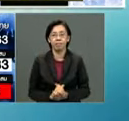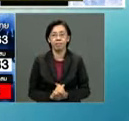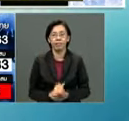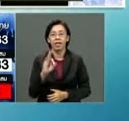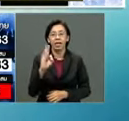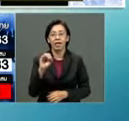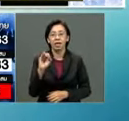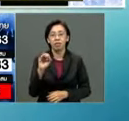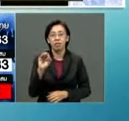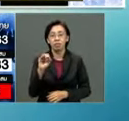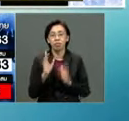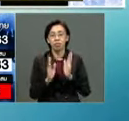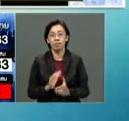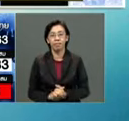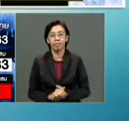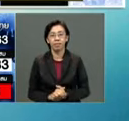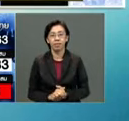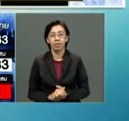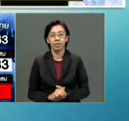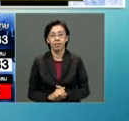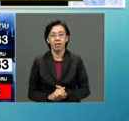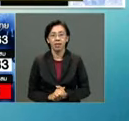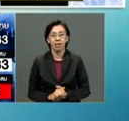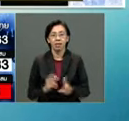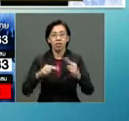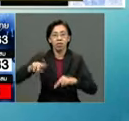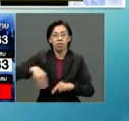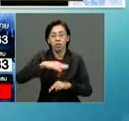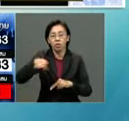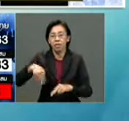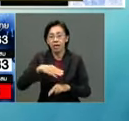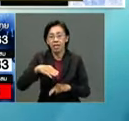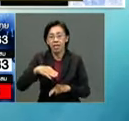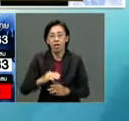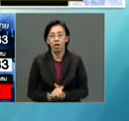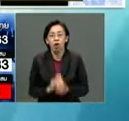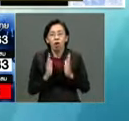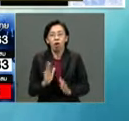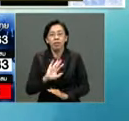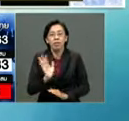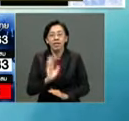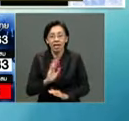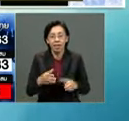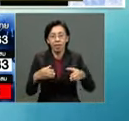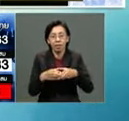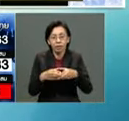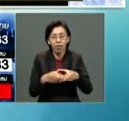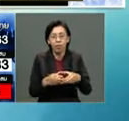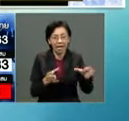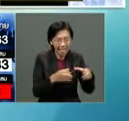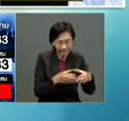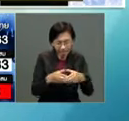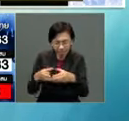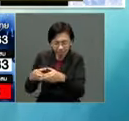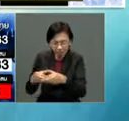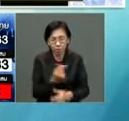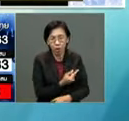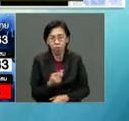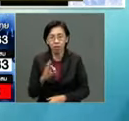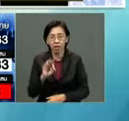90คนนะครับแล้วก็ชุดตรวจทั่วไปอีก100ไม่ใช่คนครับเป็นชุดตรวจก็คือเป็นทีมนะครับเป็นทีมขึ้น